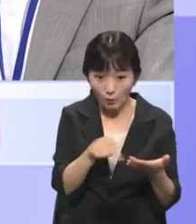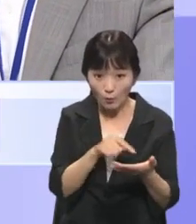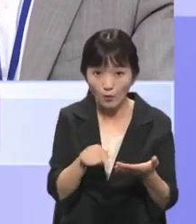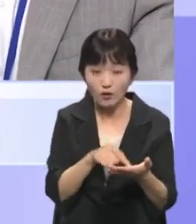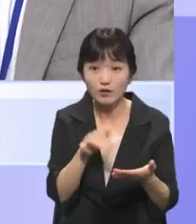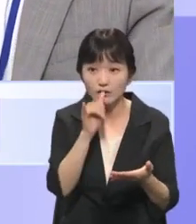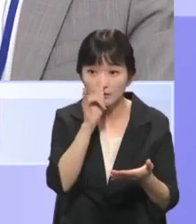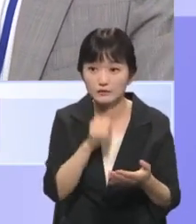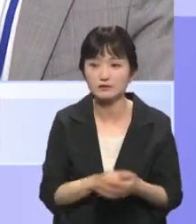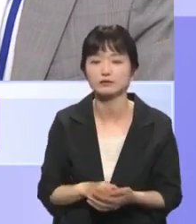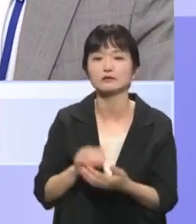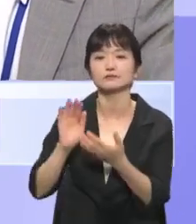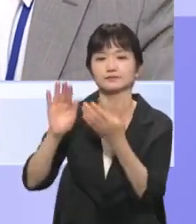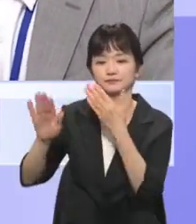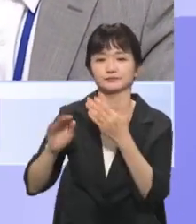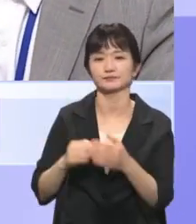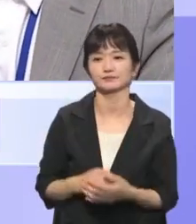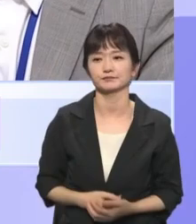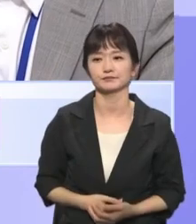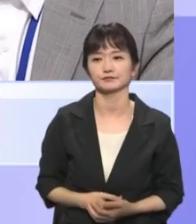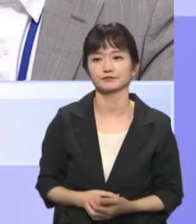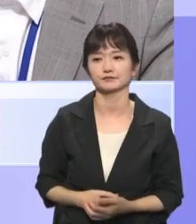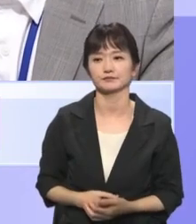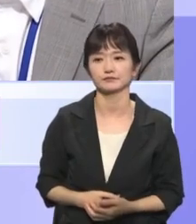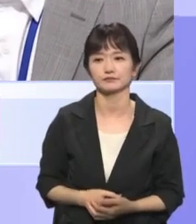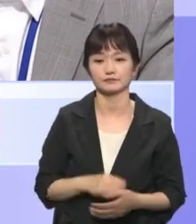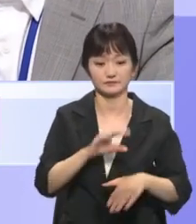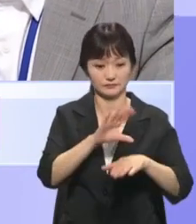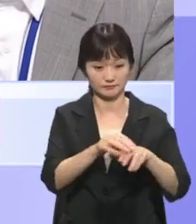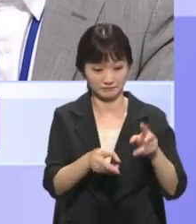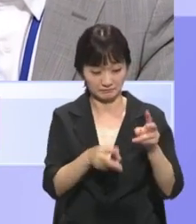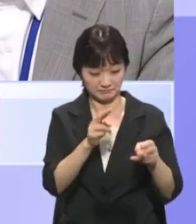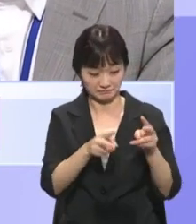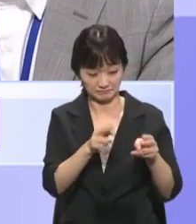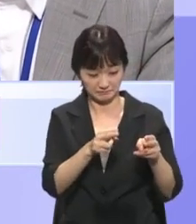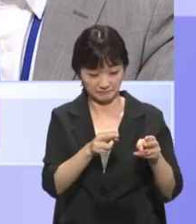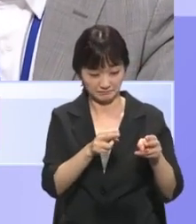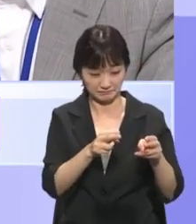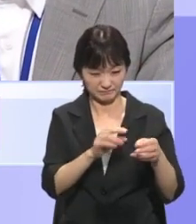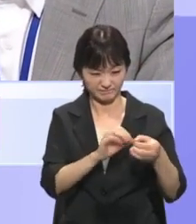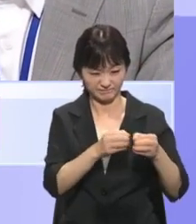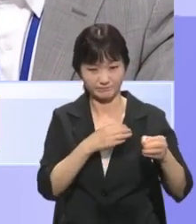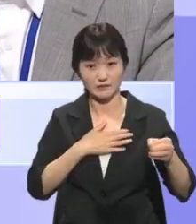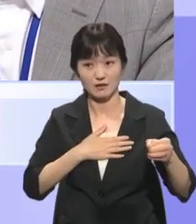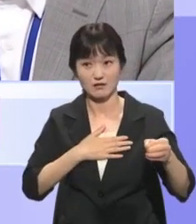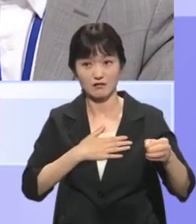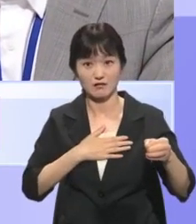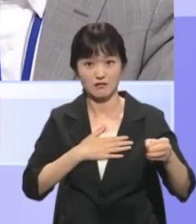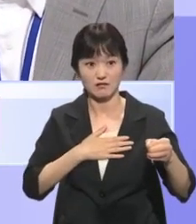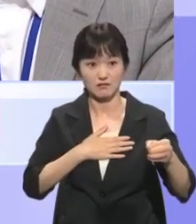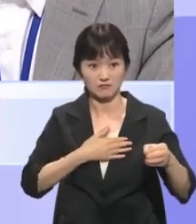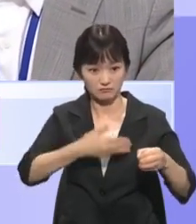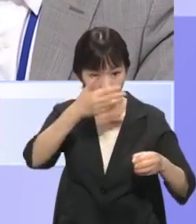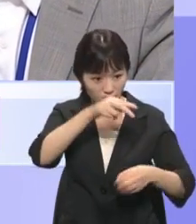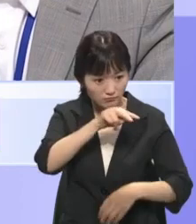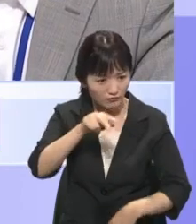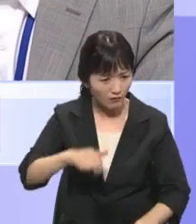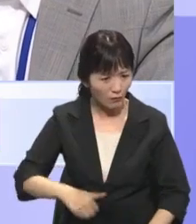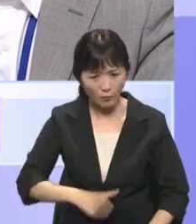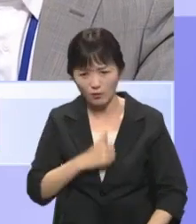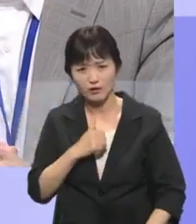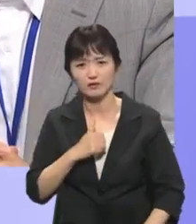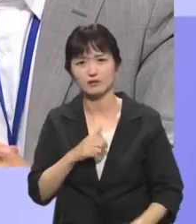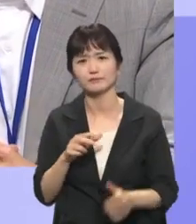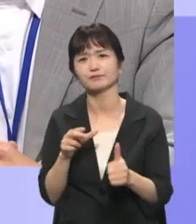이제 이후에 이 방송이 짜깁기 된 거를 알고 나서 너무 이게 배신당하고 내 화났거든요.